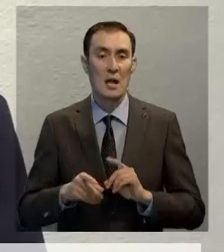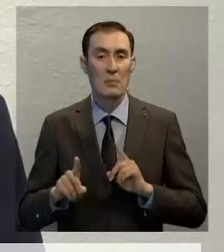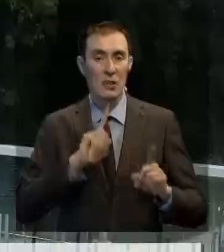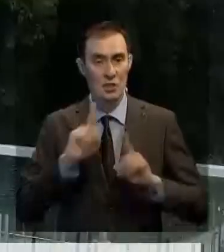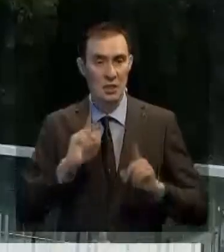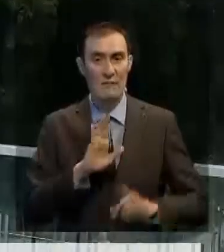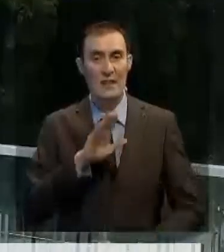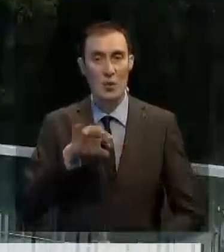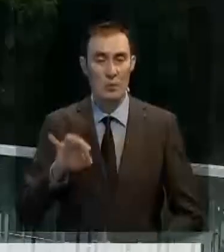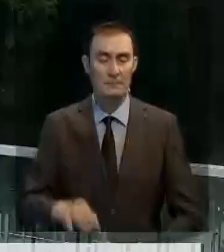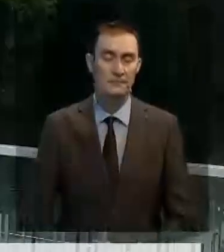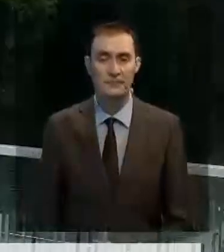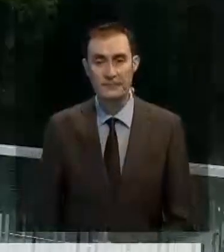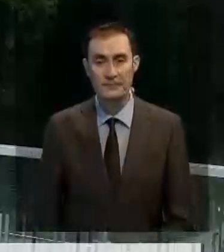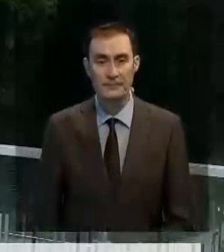ВТО.